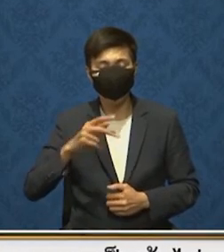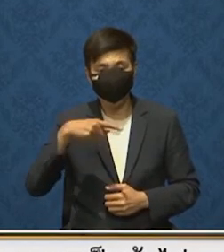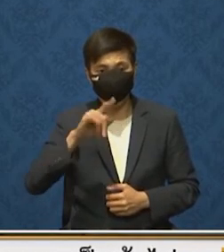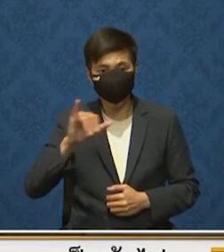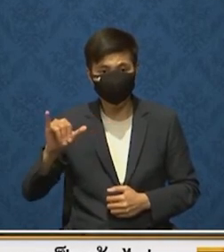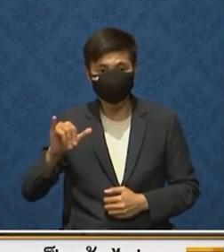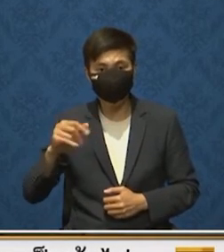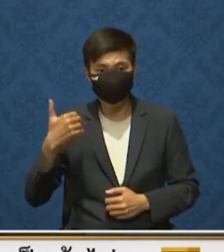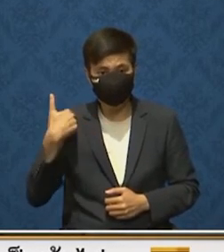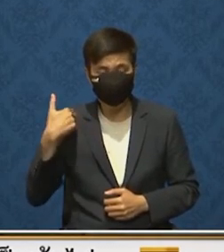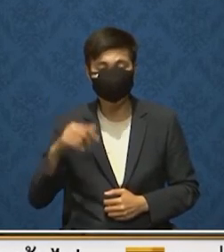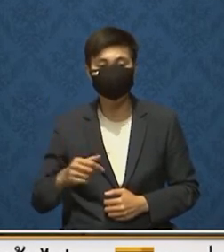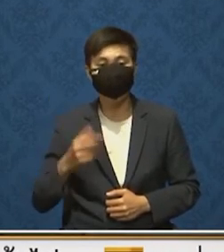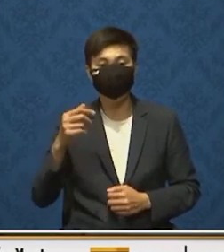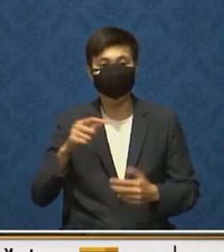ับ